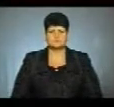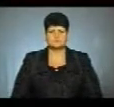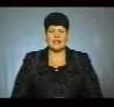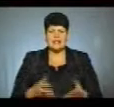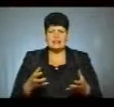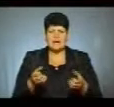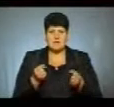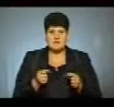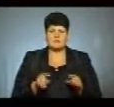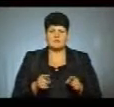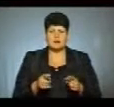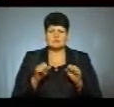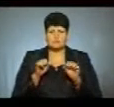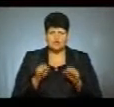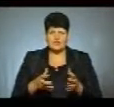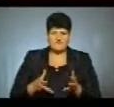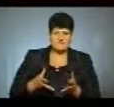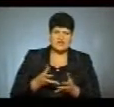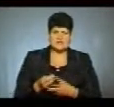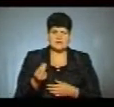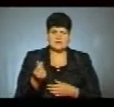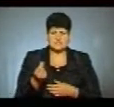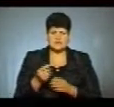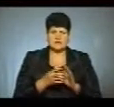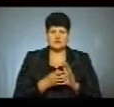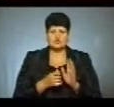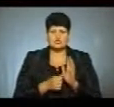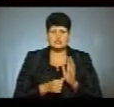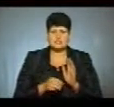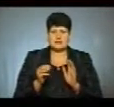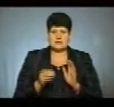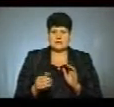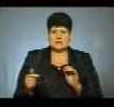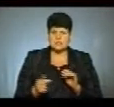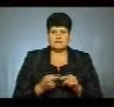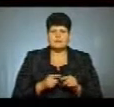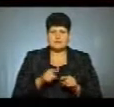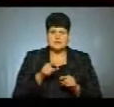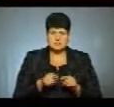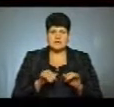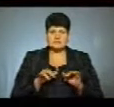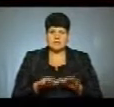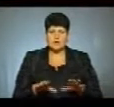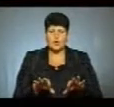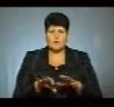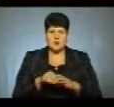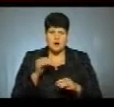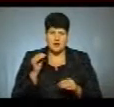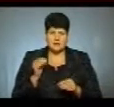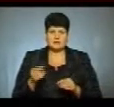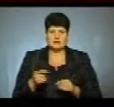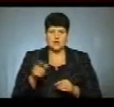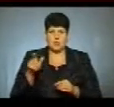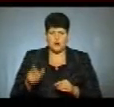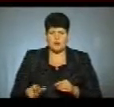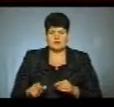Тримання під вартою з можливістю внесення застави 960 тисяч гривень. Такий запобіжний захід обрали затриману